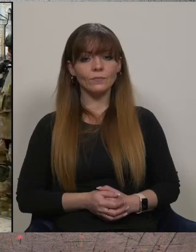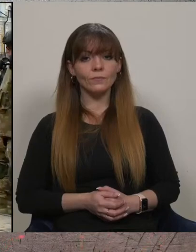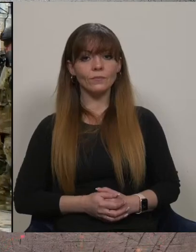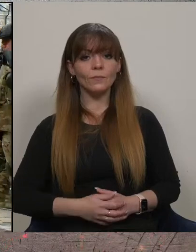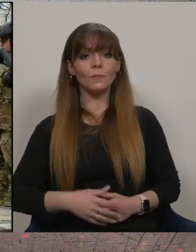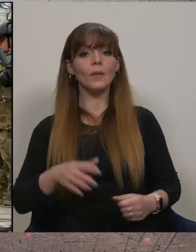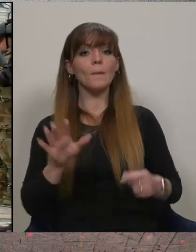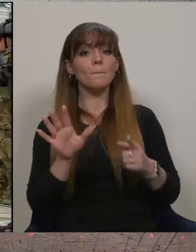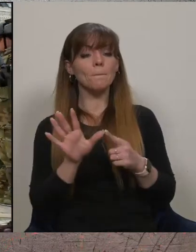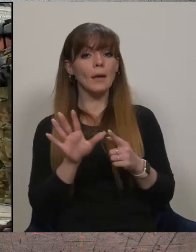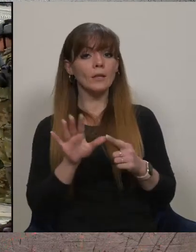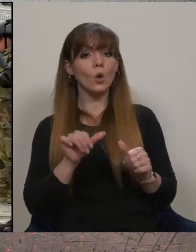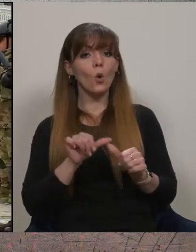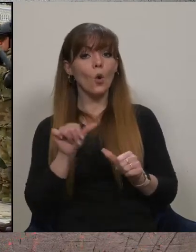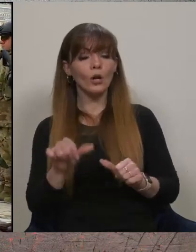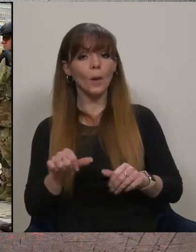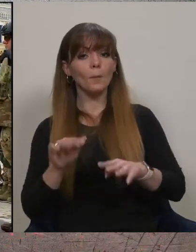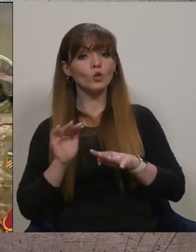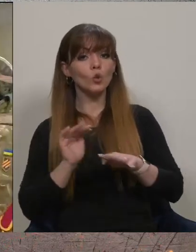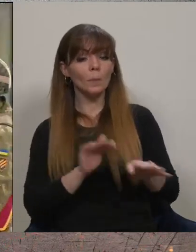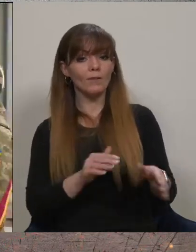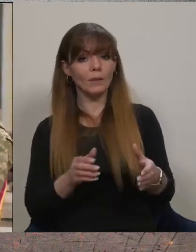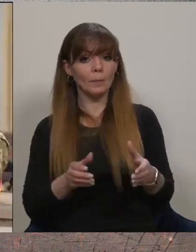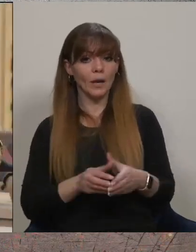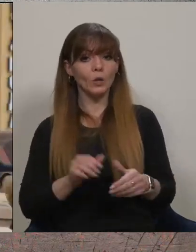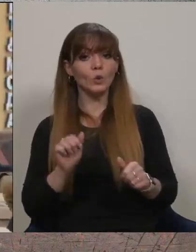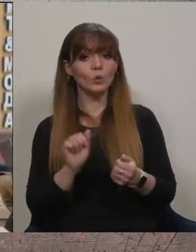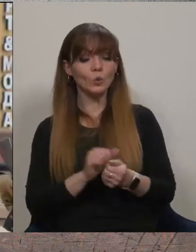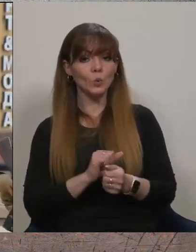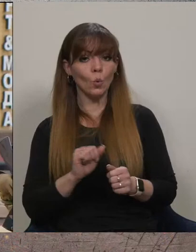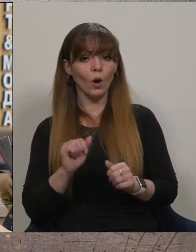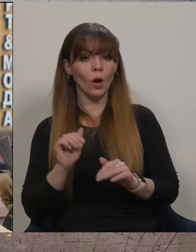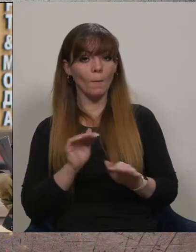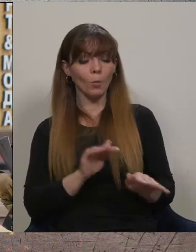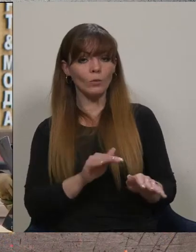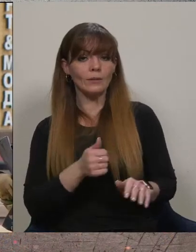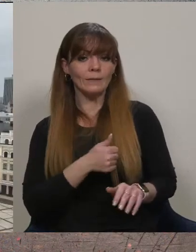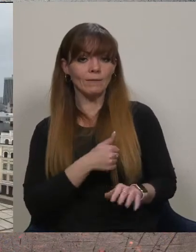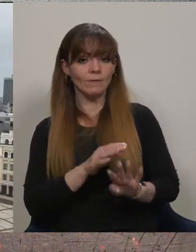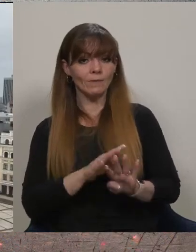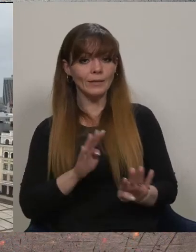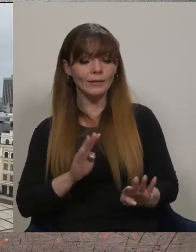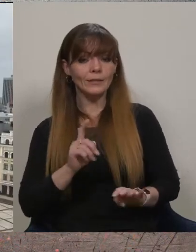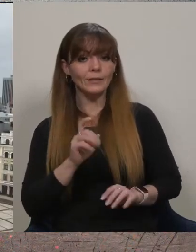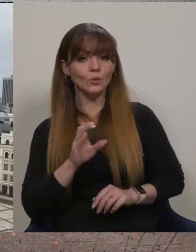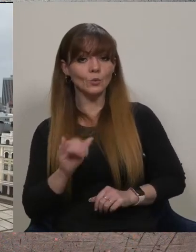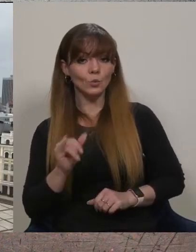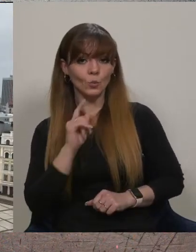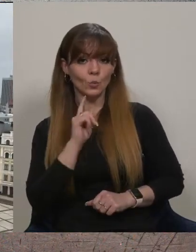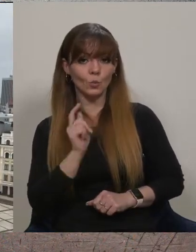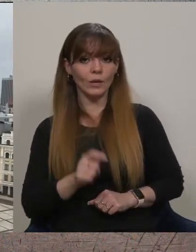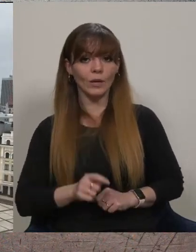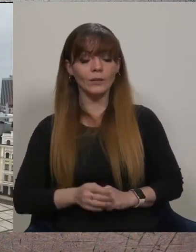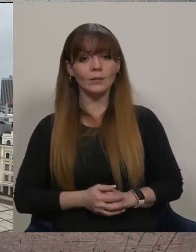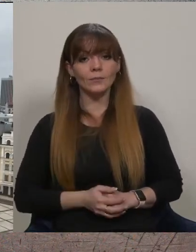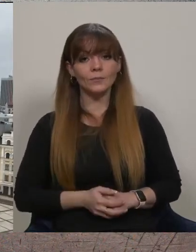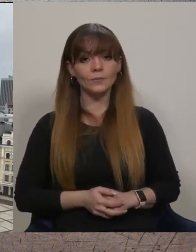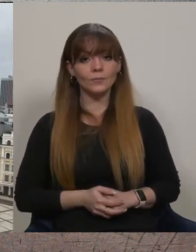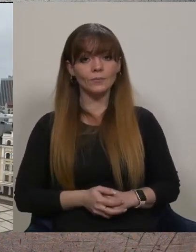П'ятій окремій штурмовій бригаді сухопутних військ Збройних сил України.